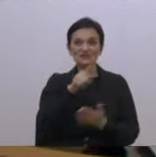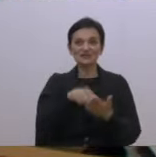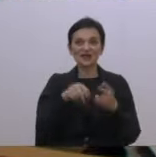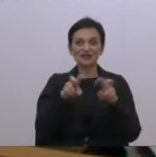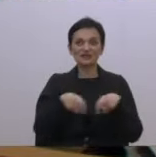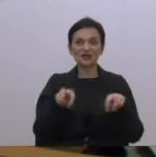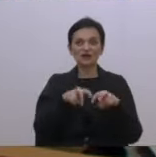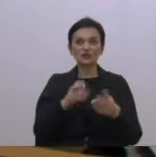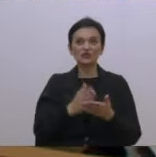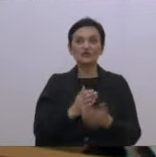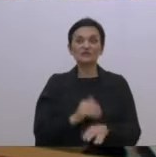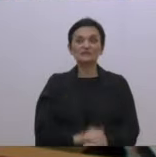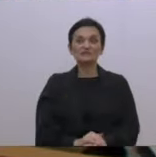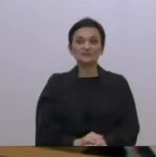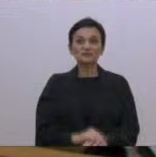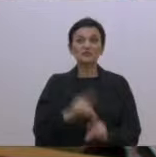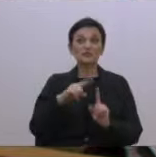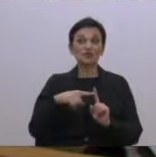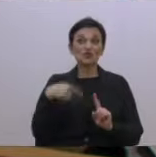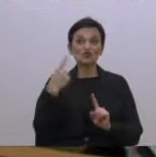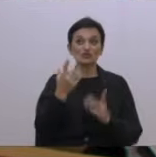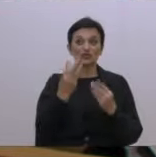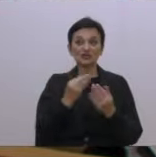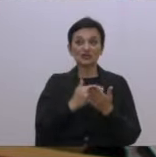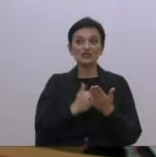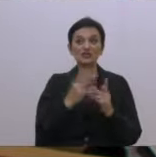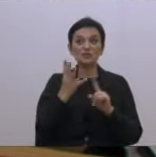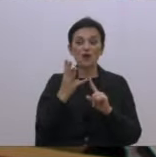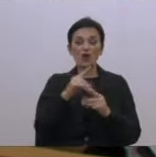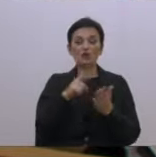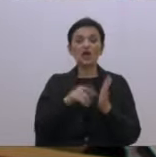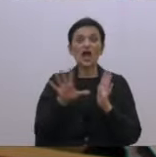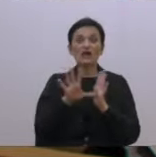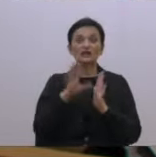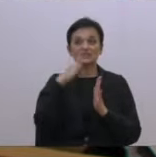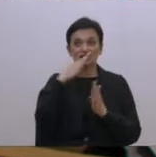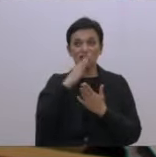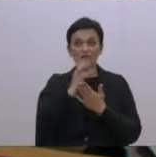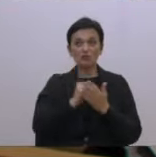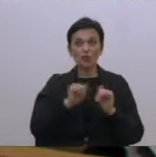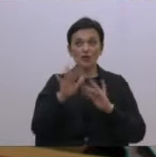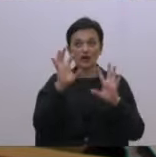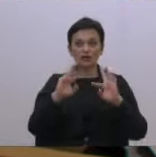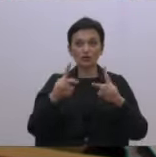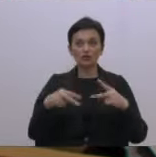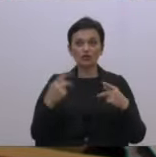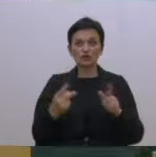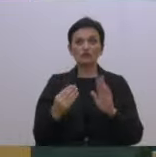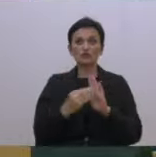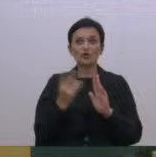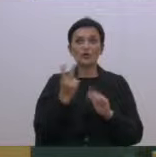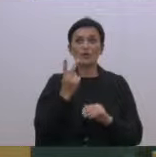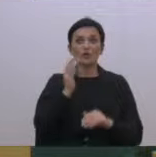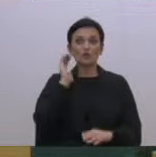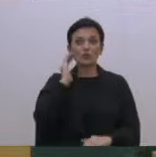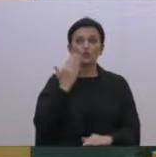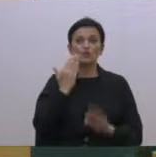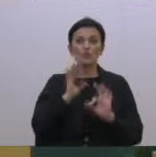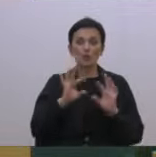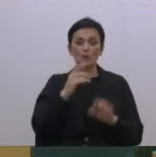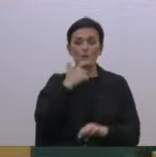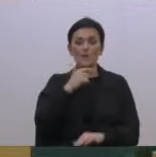განხილულია. შემდეგი დღეს ეს იგი მეოთხე საკითხი ენერგეტიკისა და წყალმარაგების შესახებ კანონში ძველი შეტანის თაობაზე მეორე მოსმენით მოხსენებელი